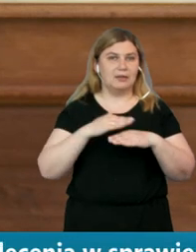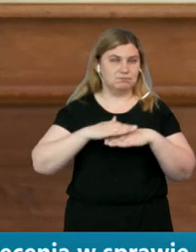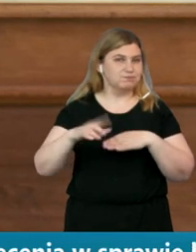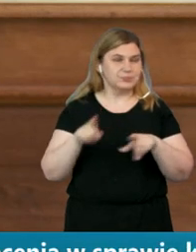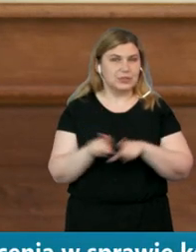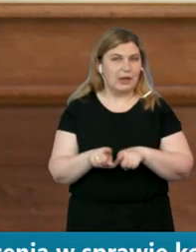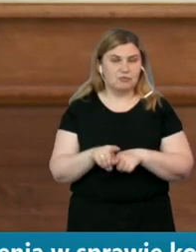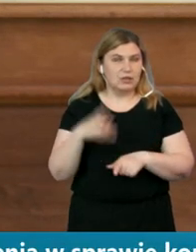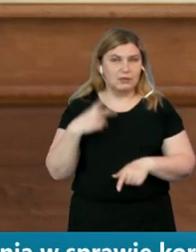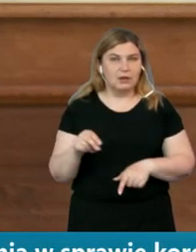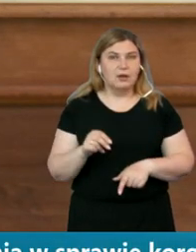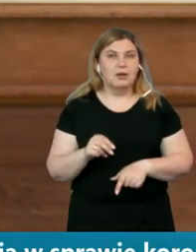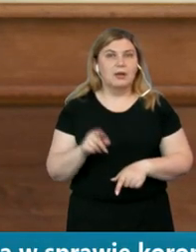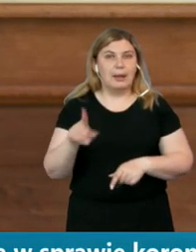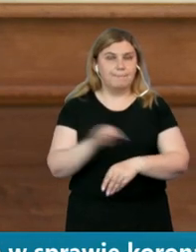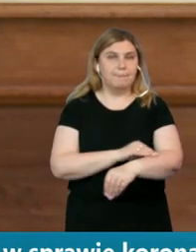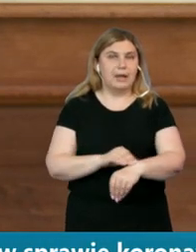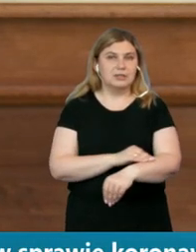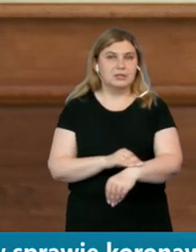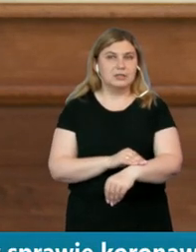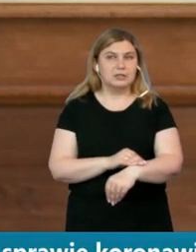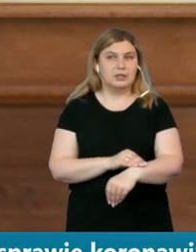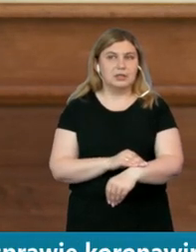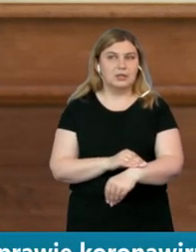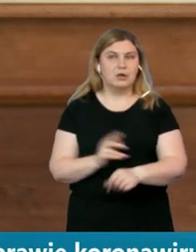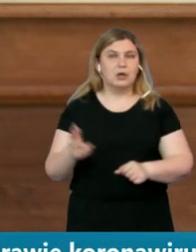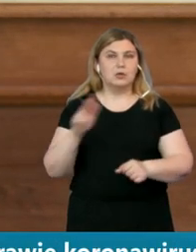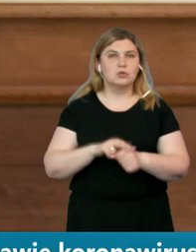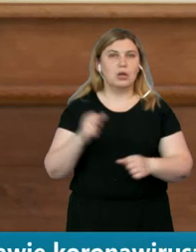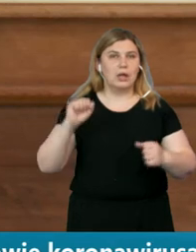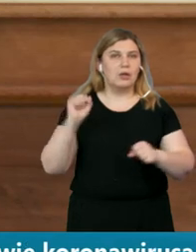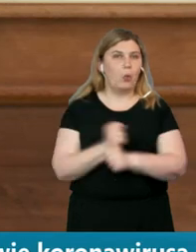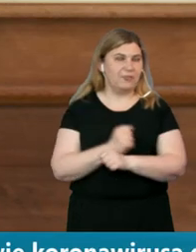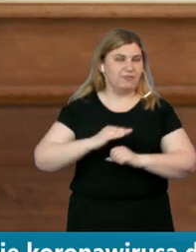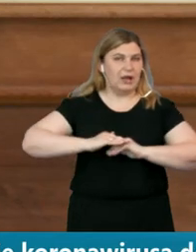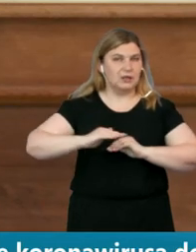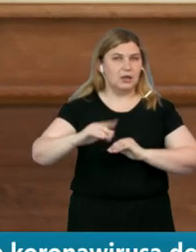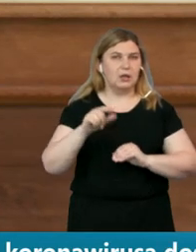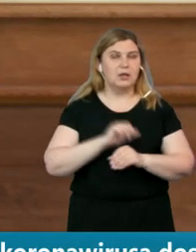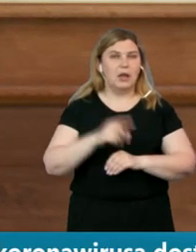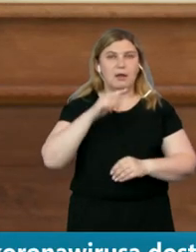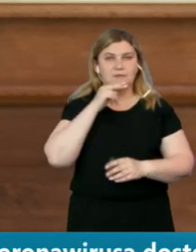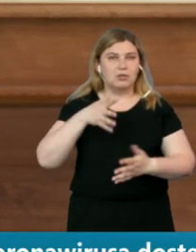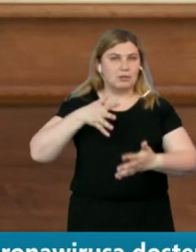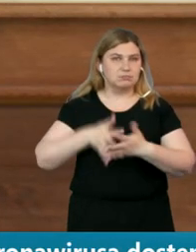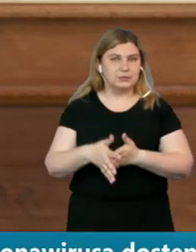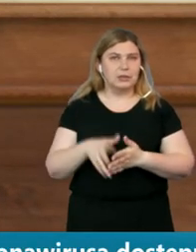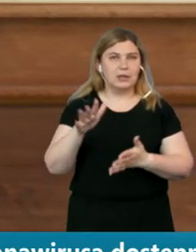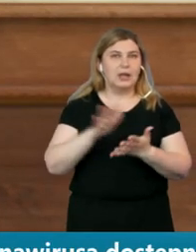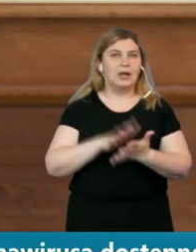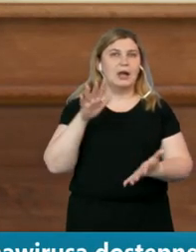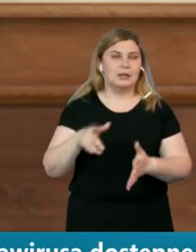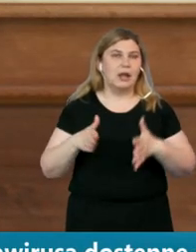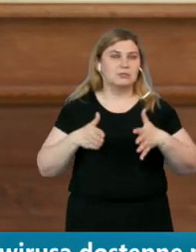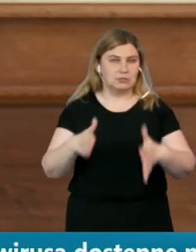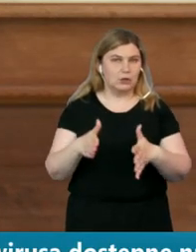Ten materiał, który jest utwardzający, no, jest materiałem przepuszczalnym, taki jest charakter tej